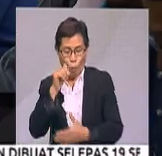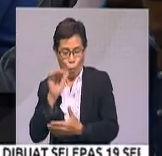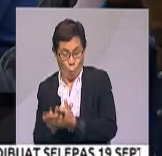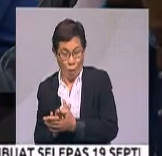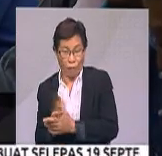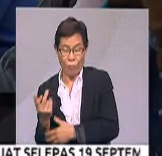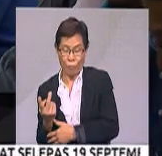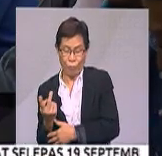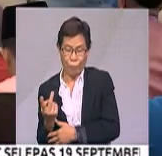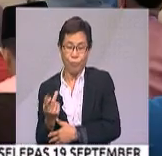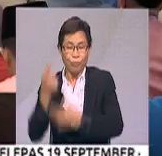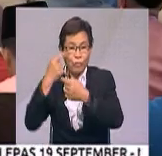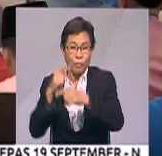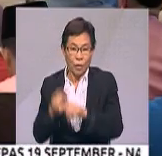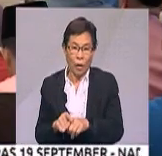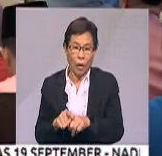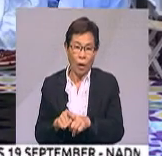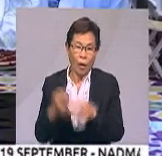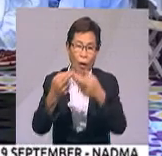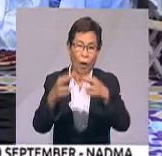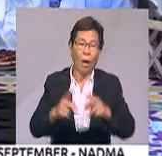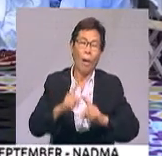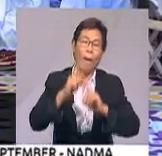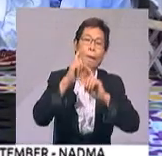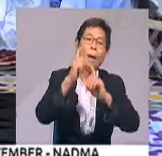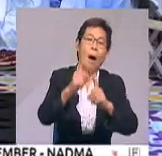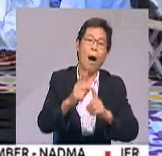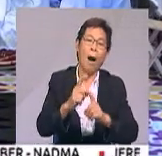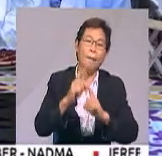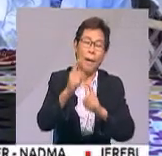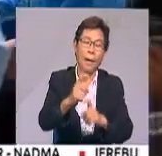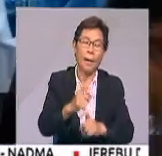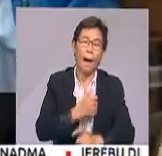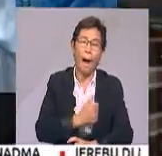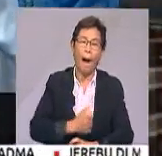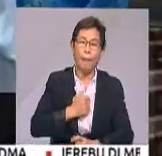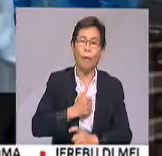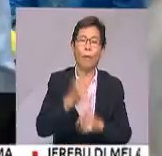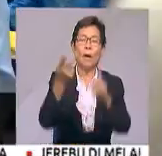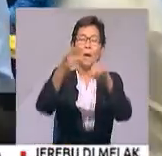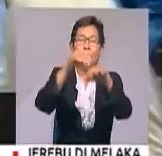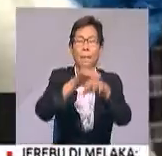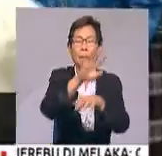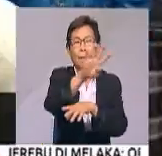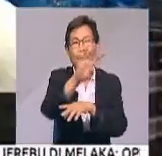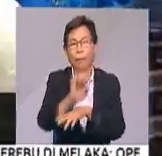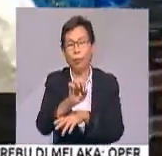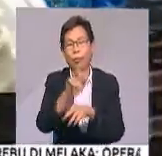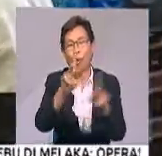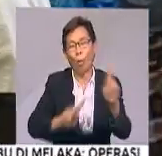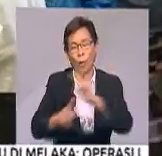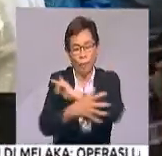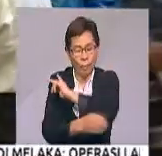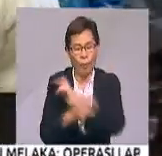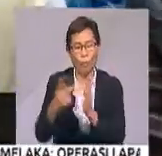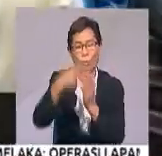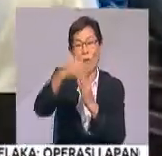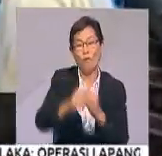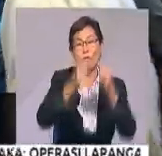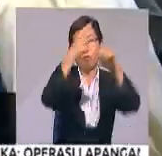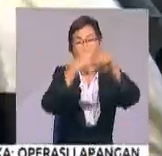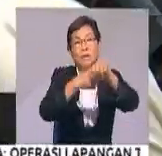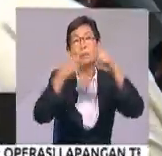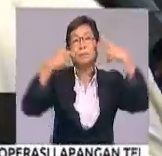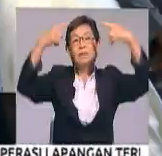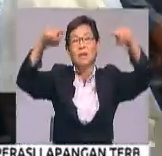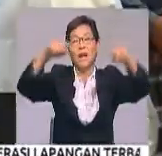Permaisuri Agong berkenan menyempurnakan penyampaian ampun kurnia kepada 40 orang asnaf. Program julung kali itu satu